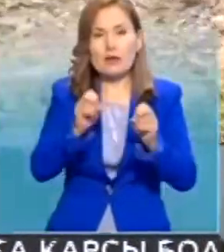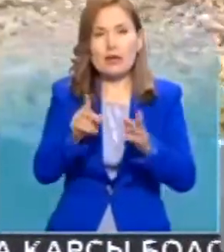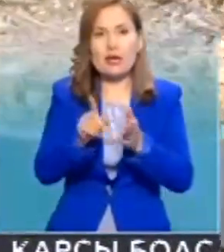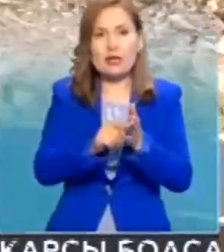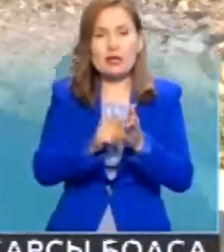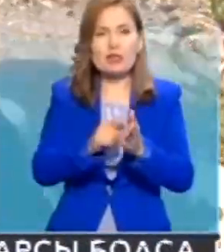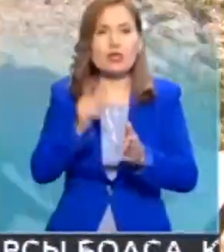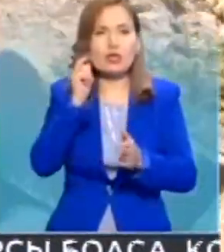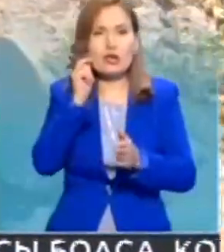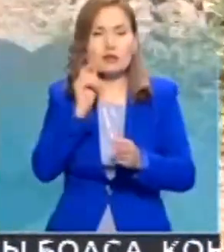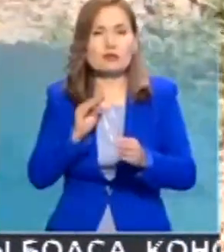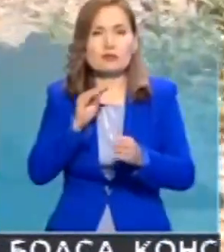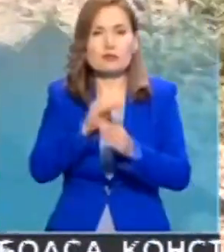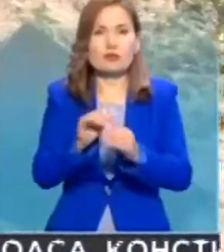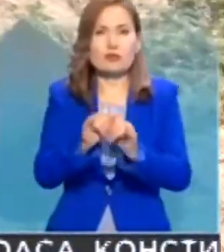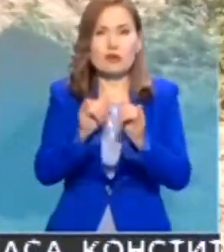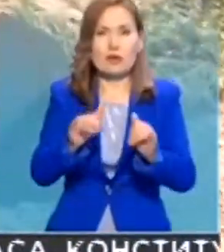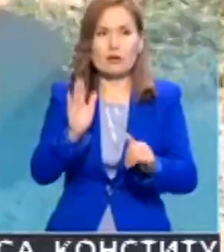жасы ұзартылады.